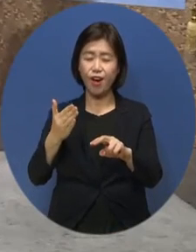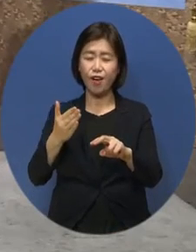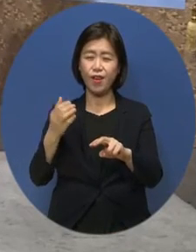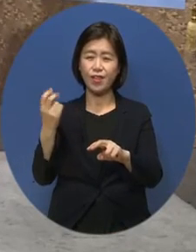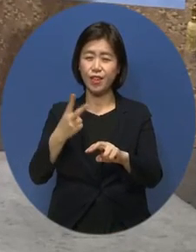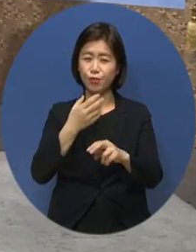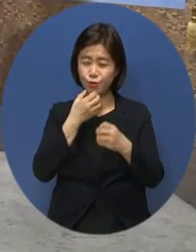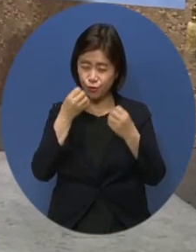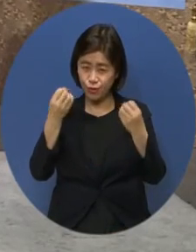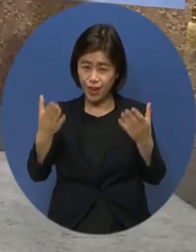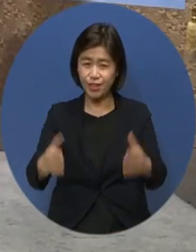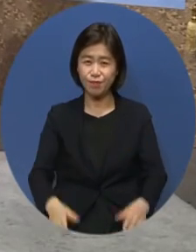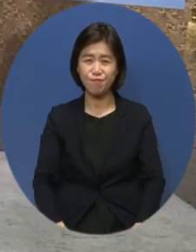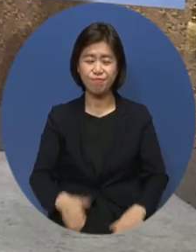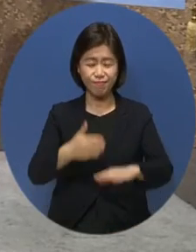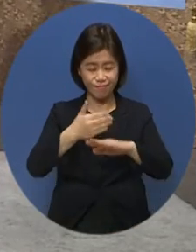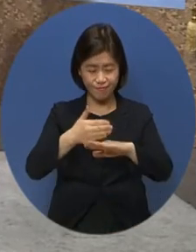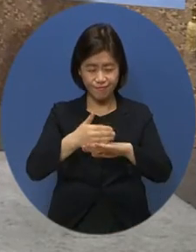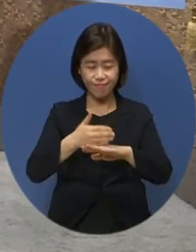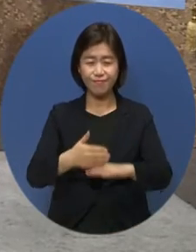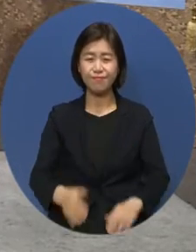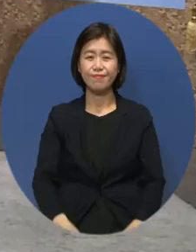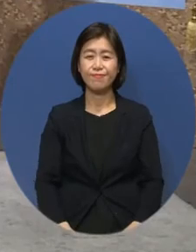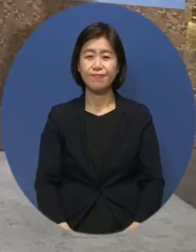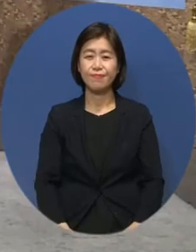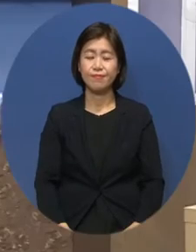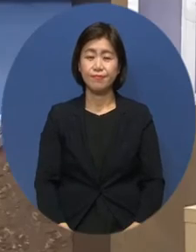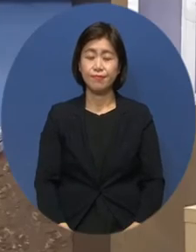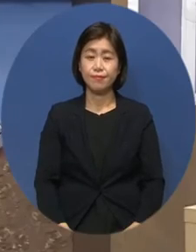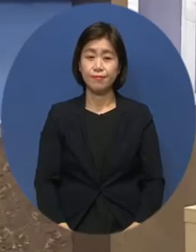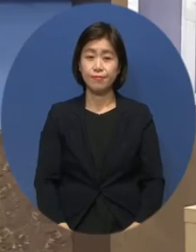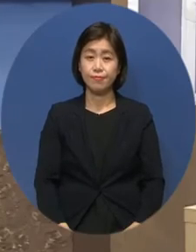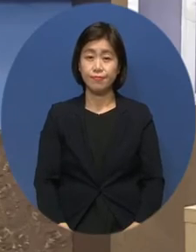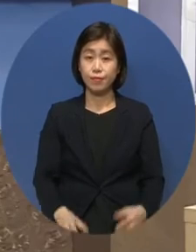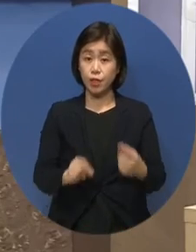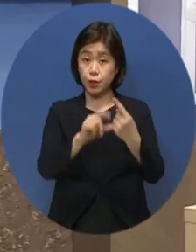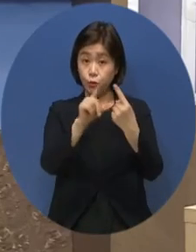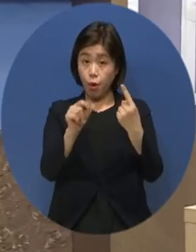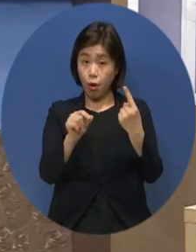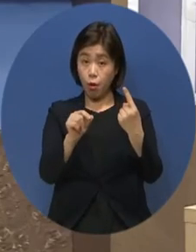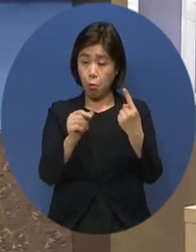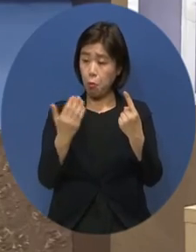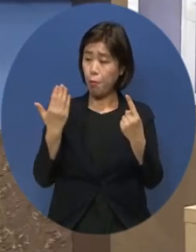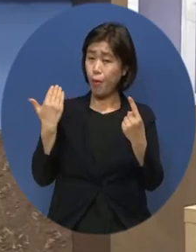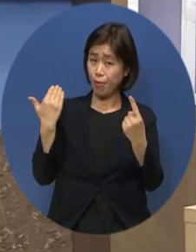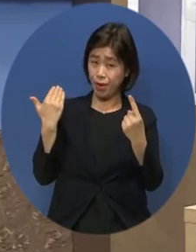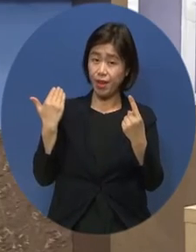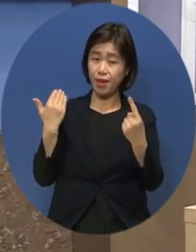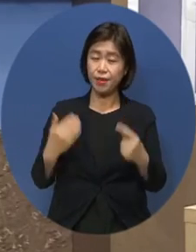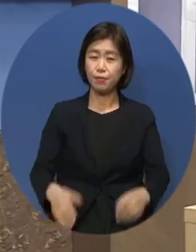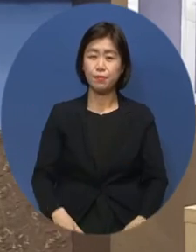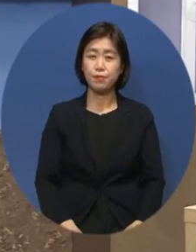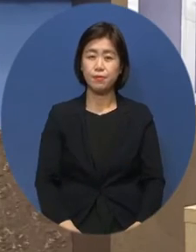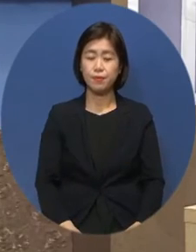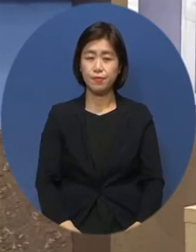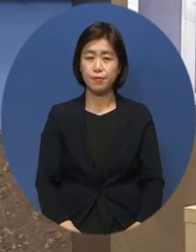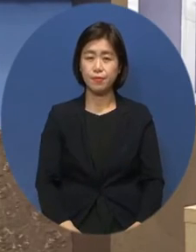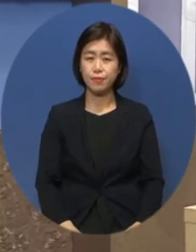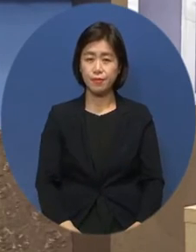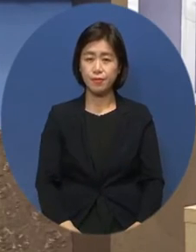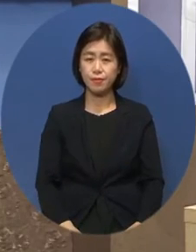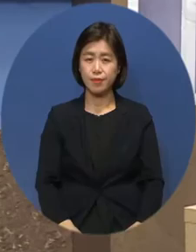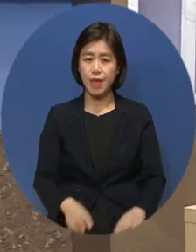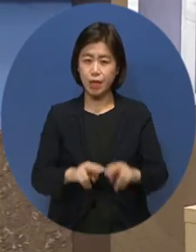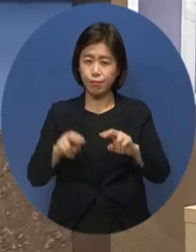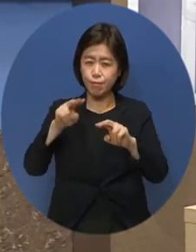전해드립니다 아 감사합니다 그럼 이게 1월이면 은 정말 얼마 되지 않은 기간인데 어치 연막 취임을